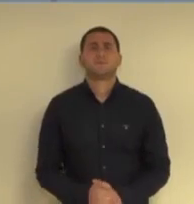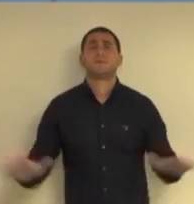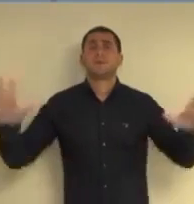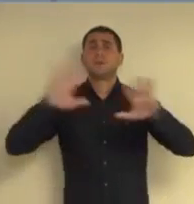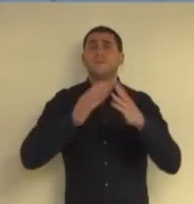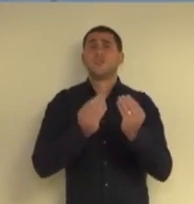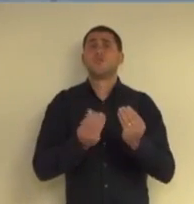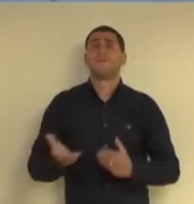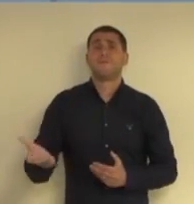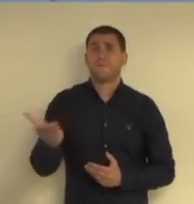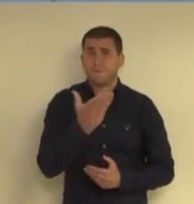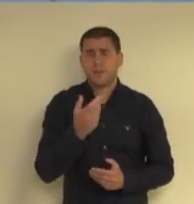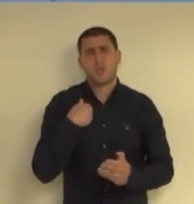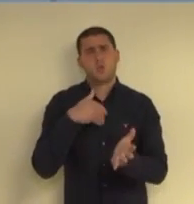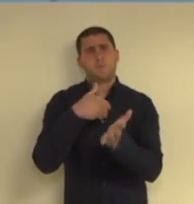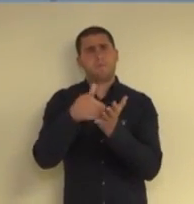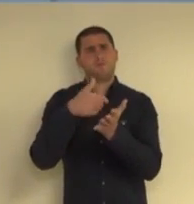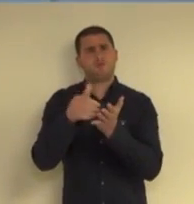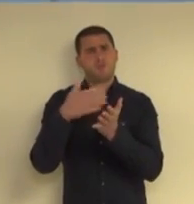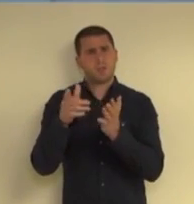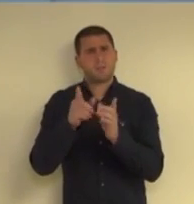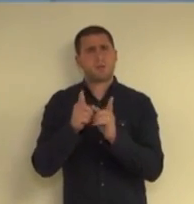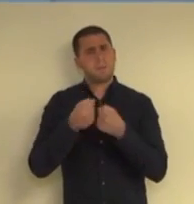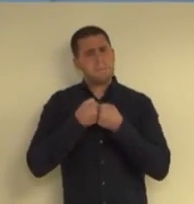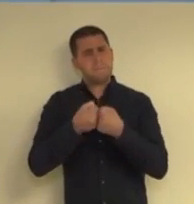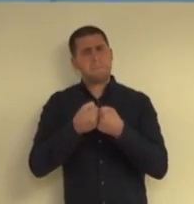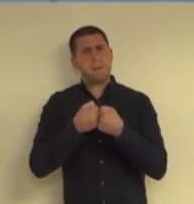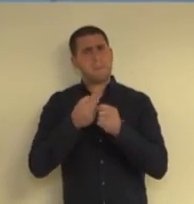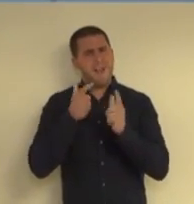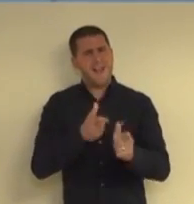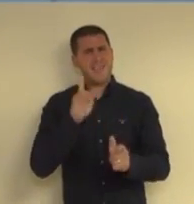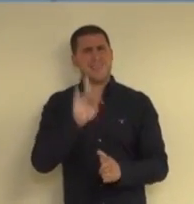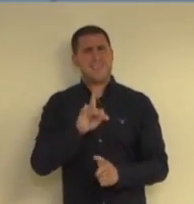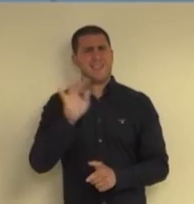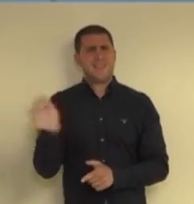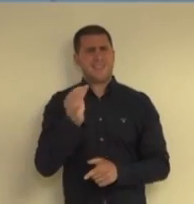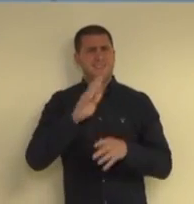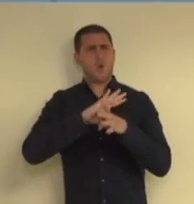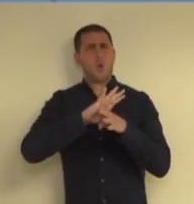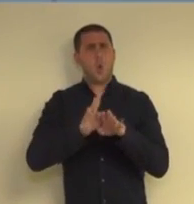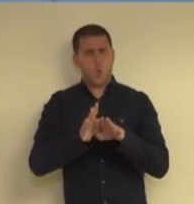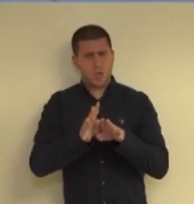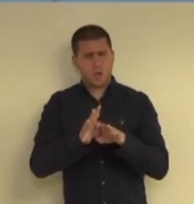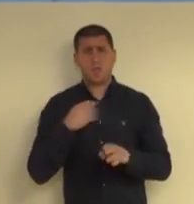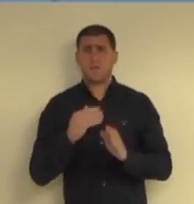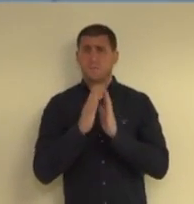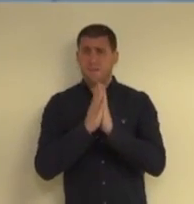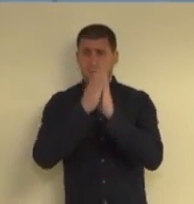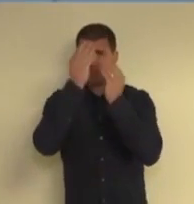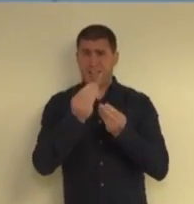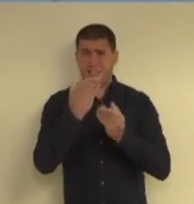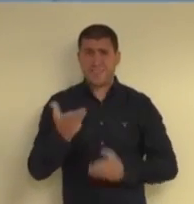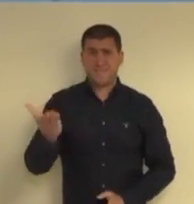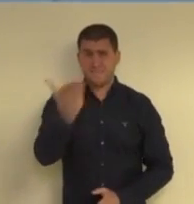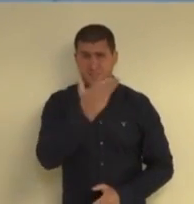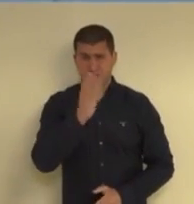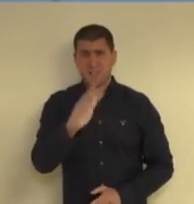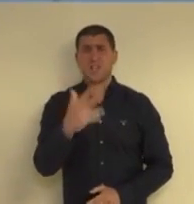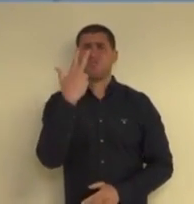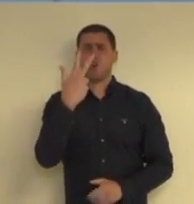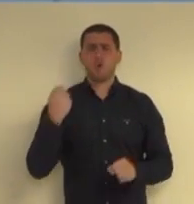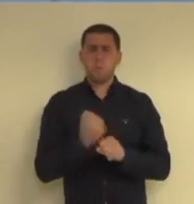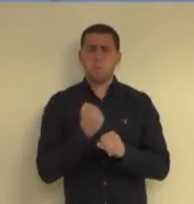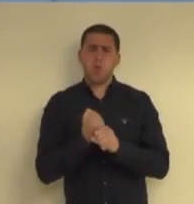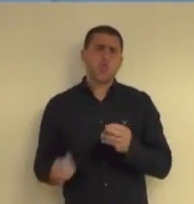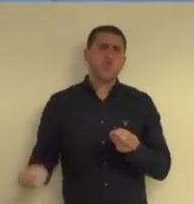ערב טוב, אנחנו ממשיכים במערכה שלנו נגד נגיף הקורונה. אני מבקש לדווח לכם על שלוש